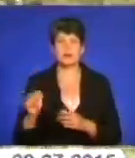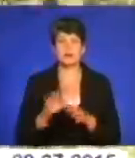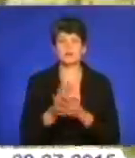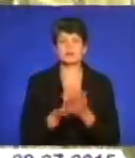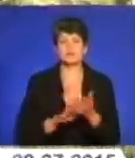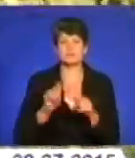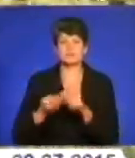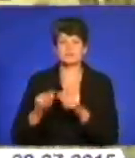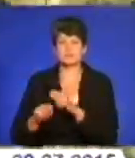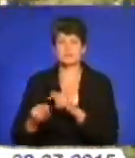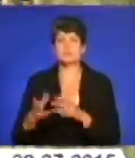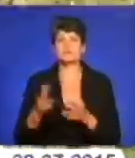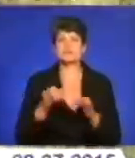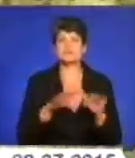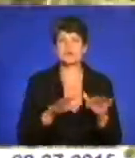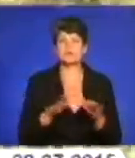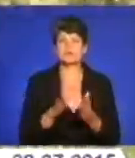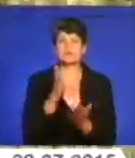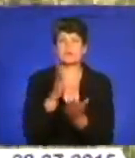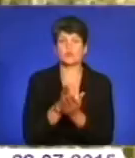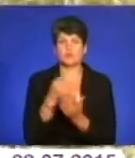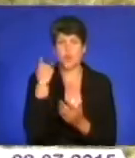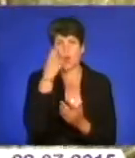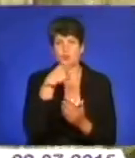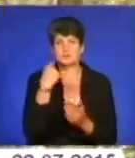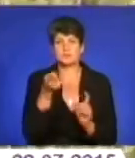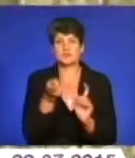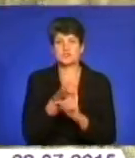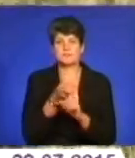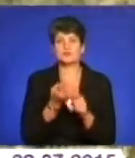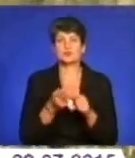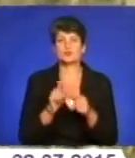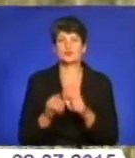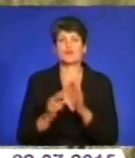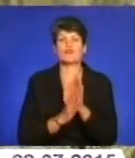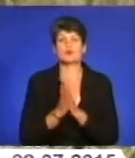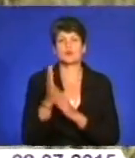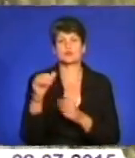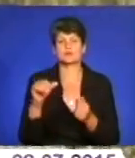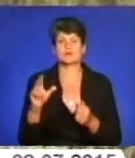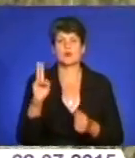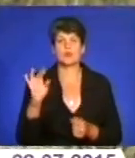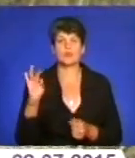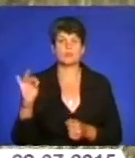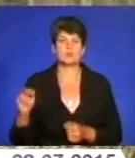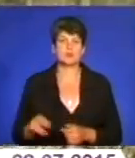дії. Вживаються заходи, спрямовані на встановлення осіб, причетних до протиправного вирощування наркотичних рослин.